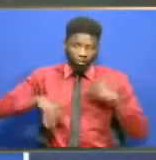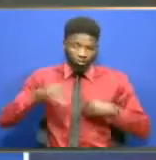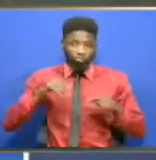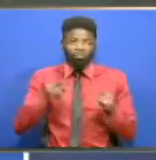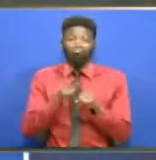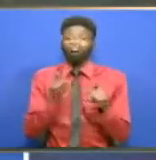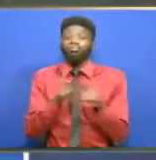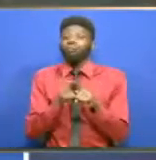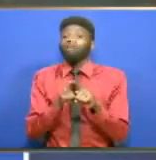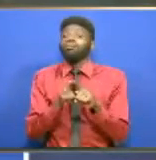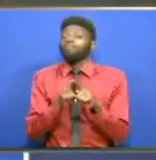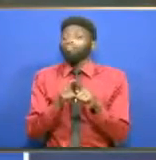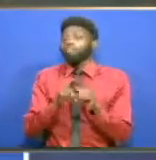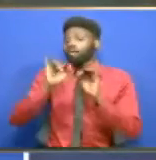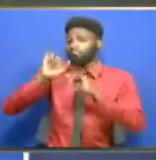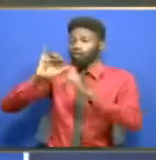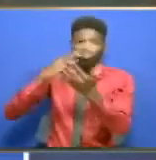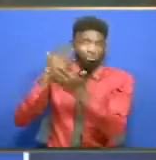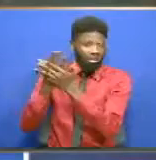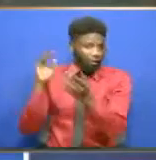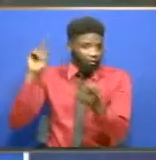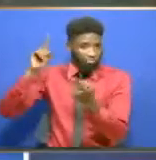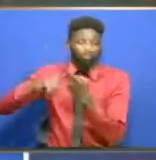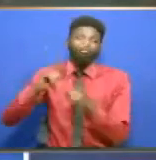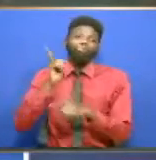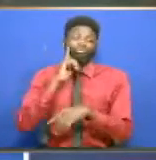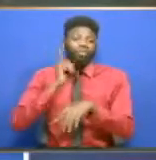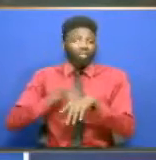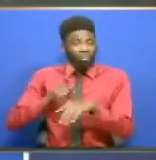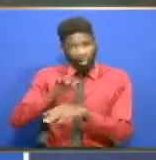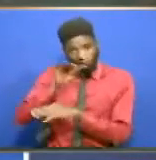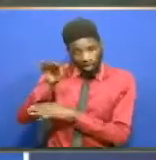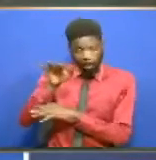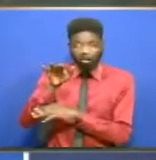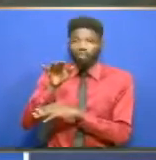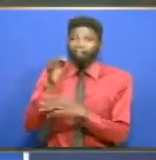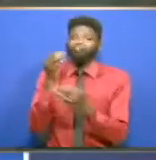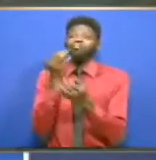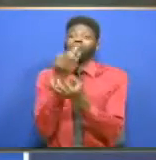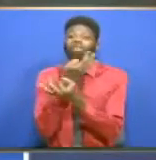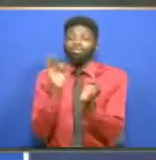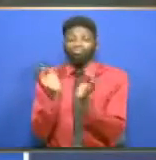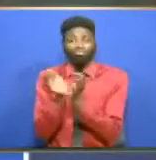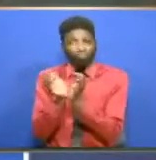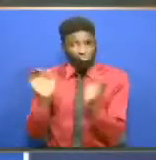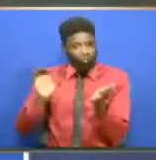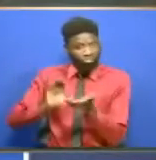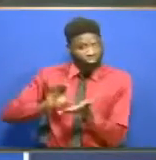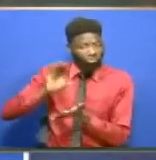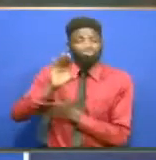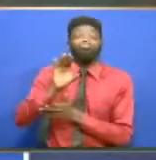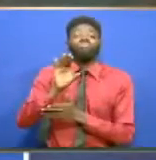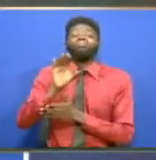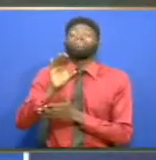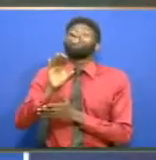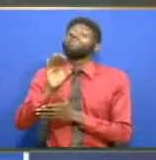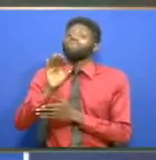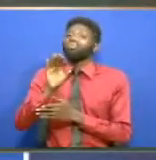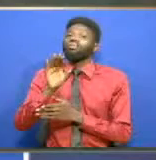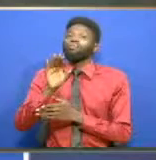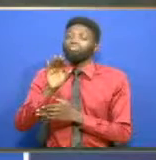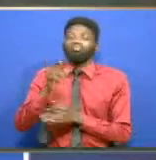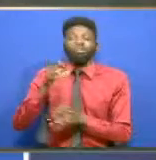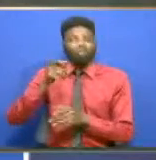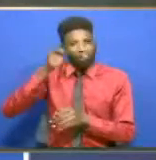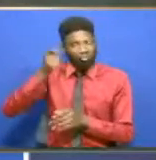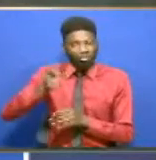kuagizwa kusalia korokoroni hadi kesho wakati ombi lao la kutaka waachiliwe kwa dhamana litakaposikizwa. Njuki alikamatwa